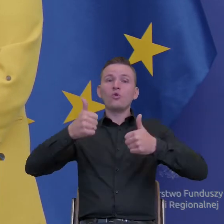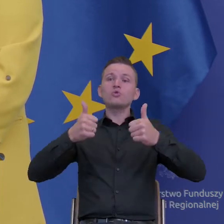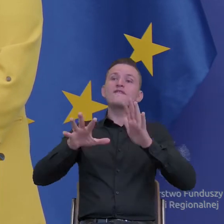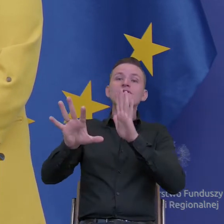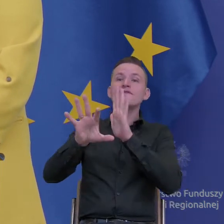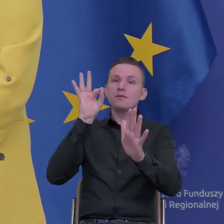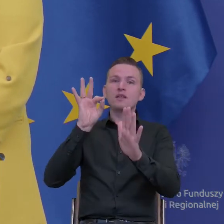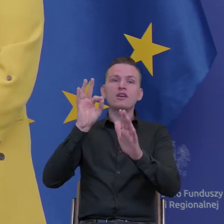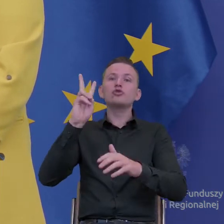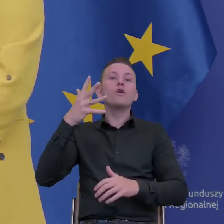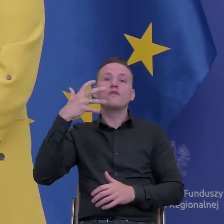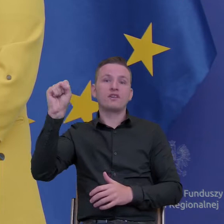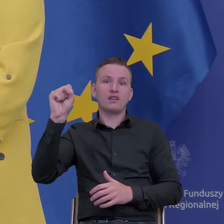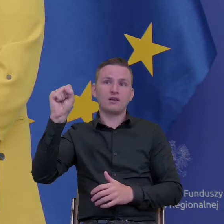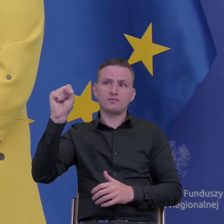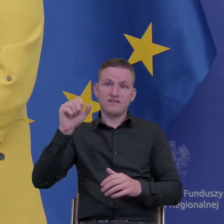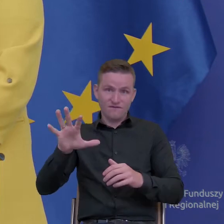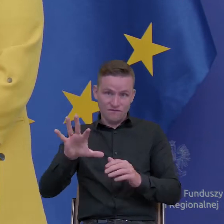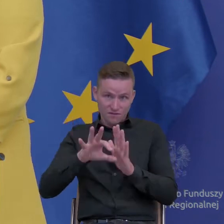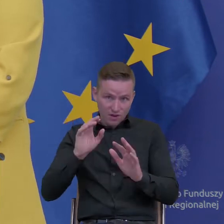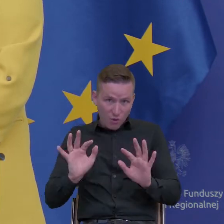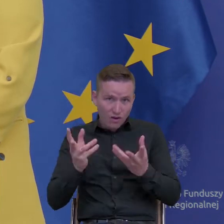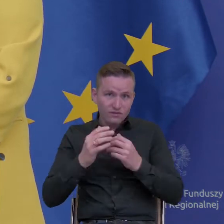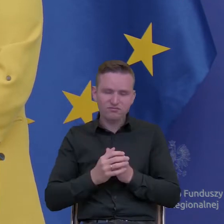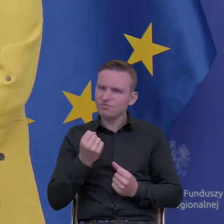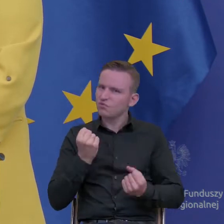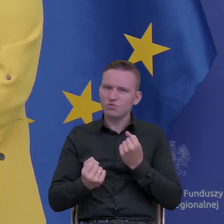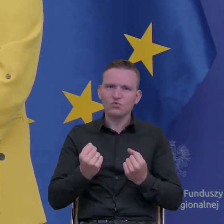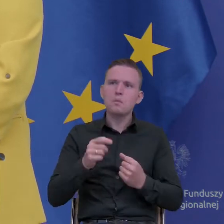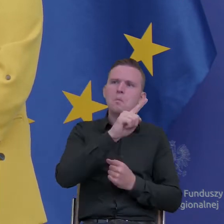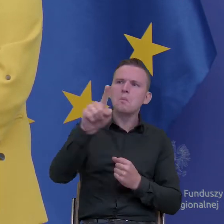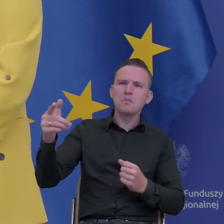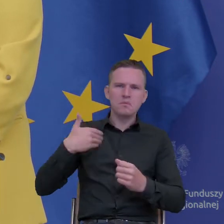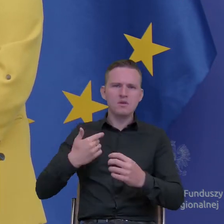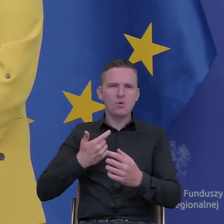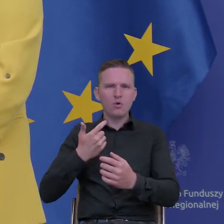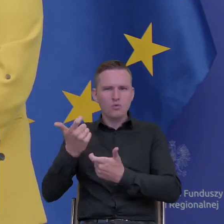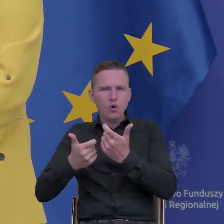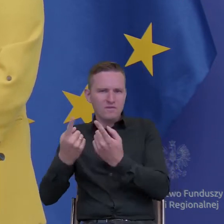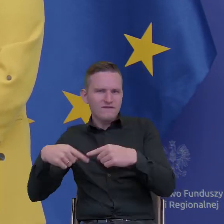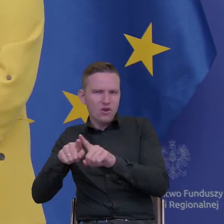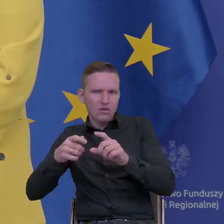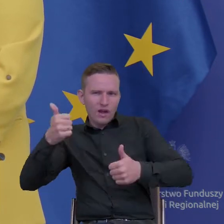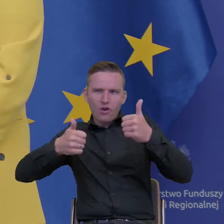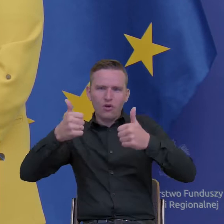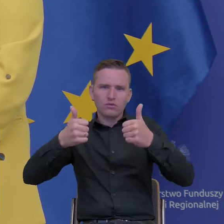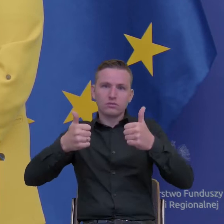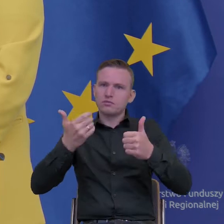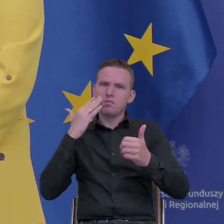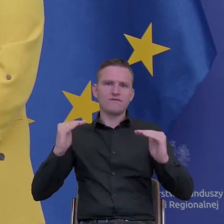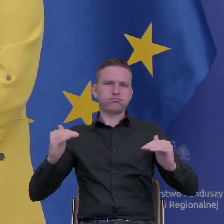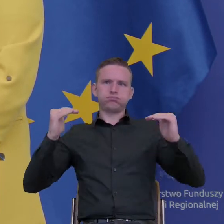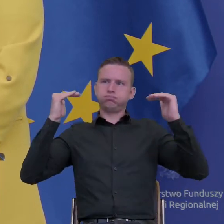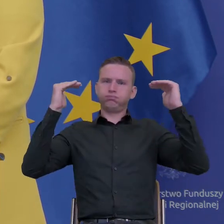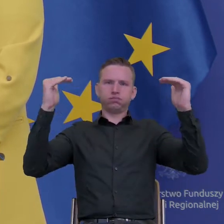I za to wam serdecznie dziękuję. I mam nadzieję, że robić w ramach konkursu udostępniacze, to nie będzie tylko